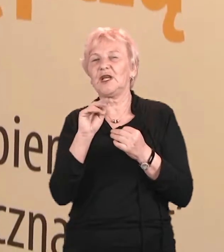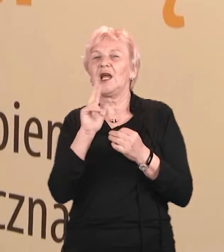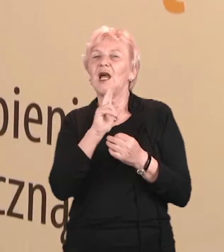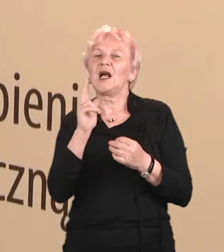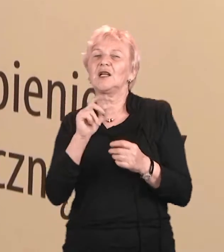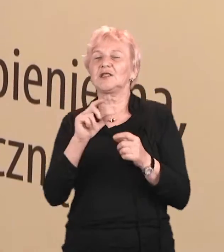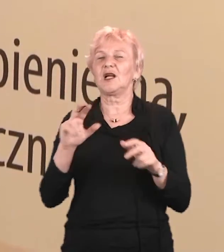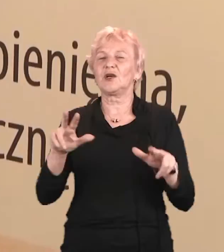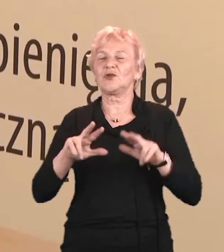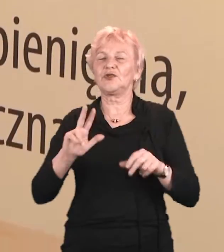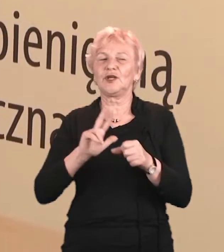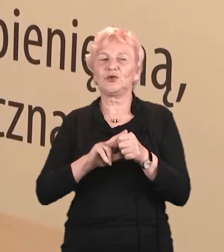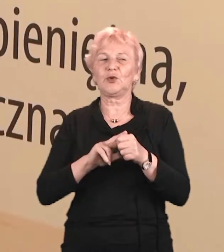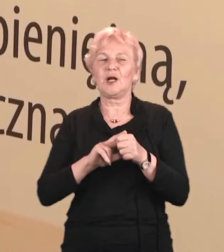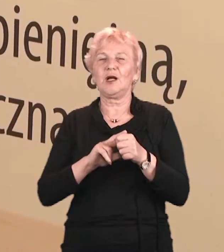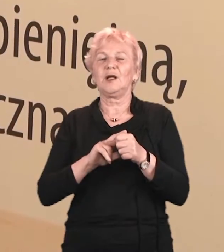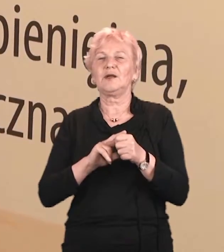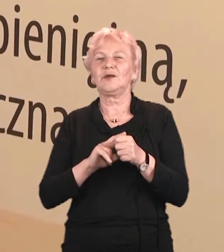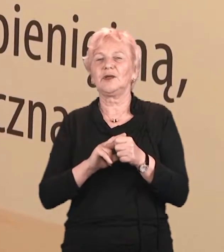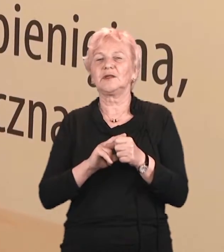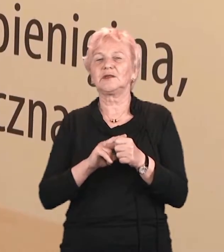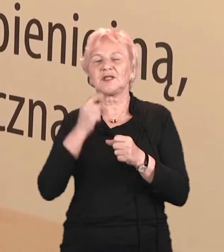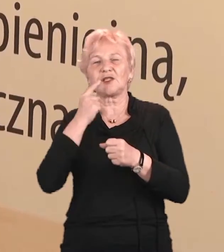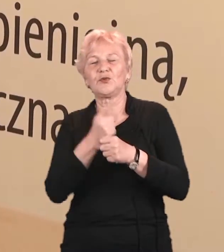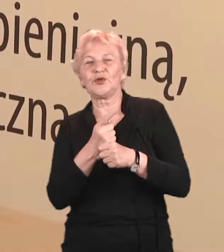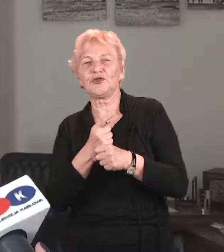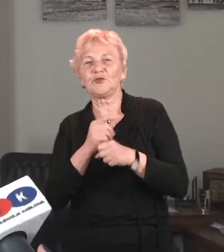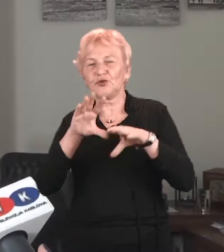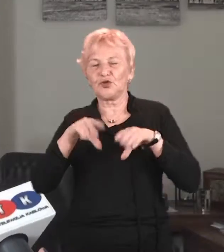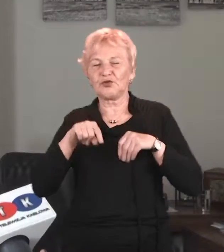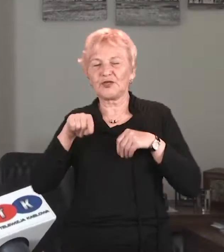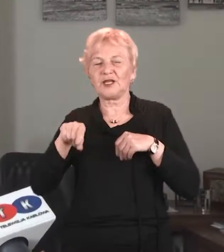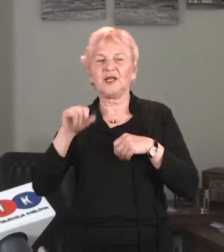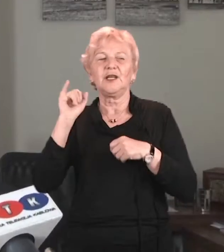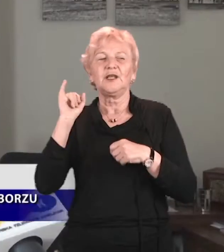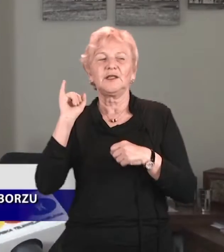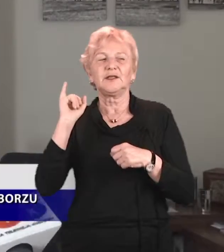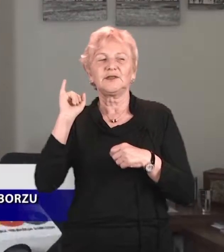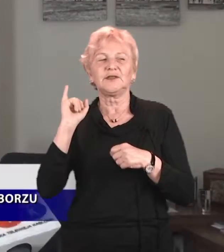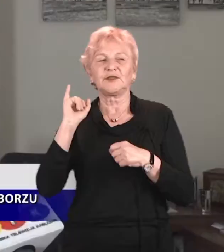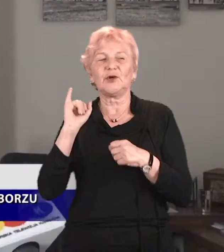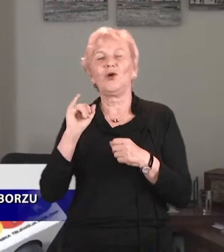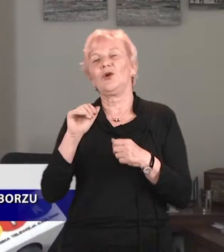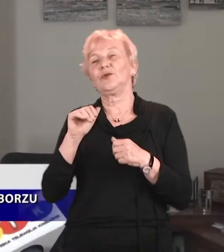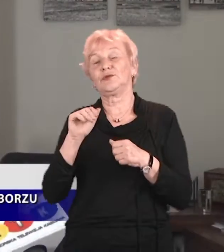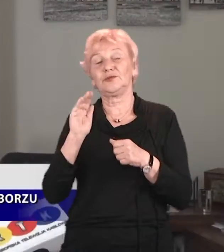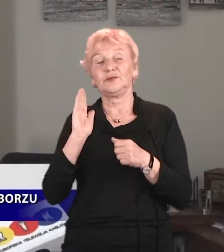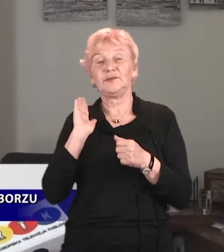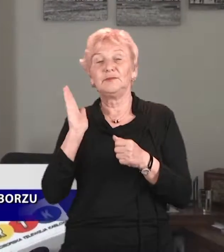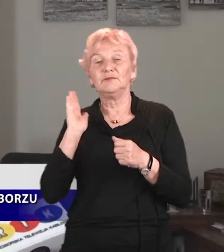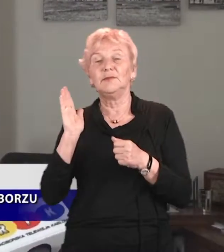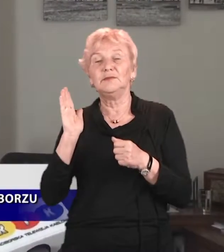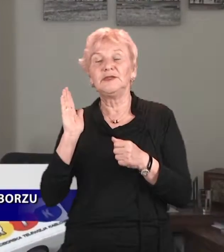która zdecyduje się na tak odpowiedzialne zadanie, jest na wagę złota. Ciągle poszukujemy kandydatów do pełnienia funkcji